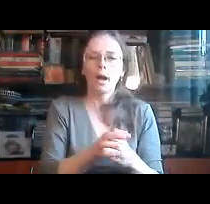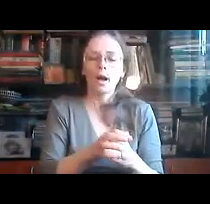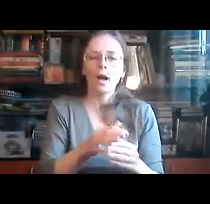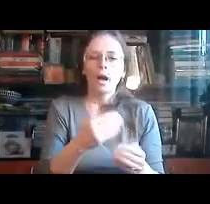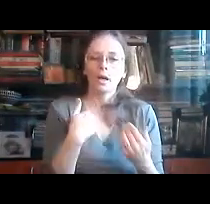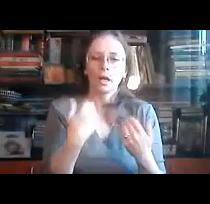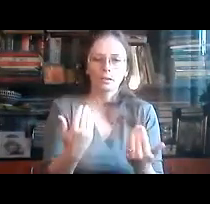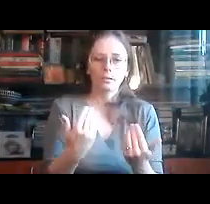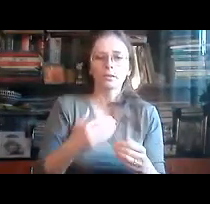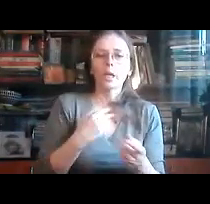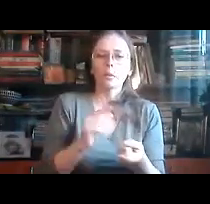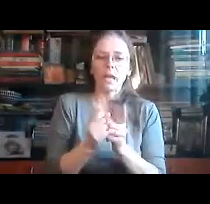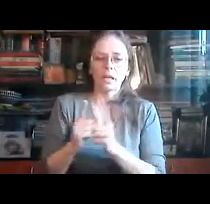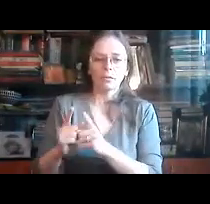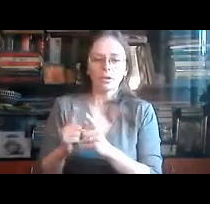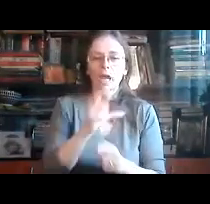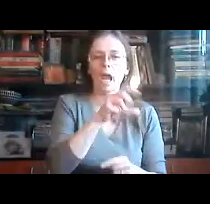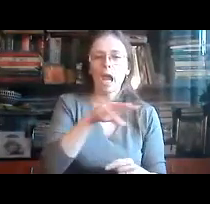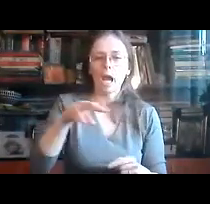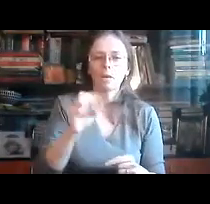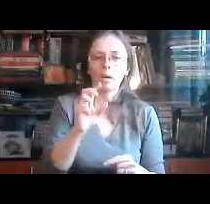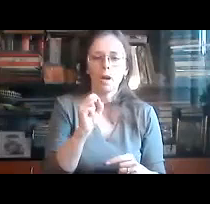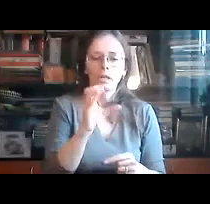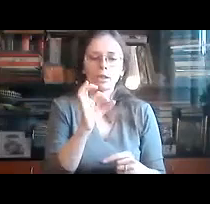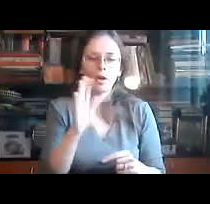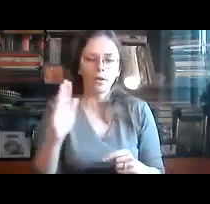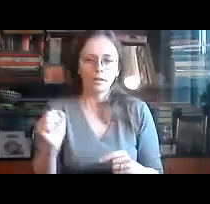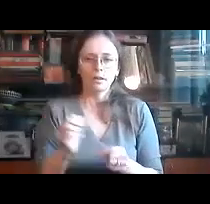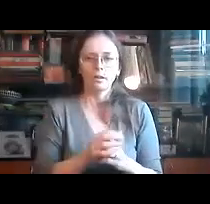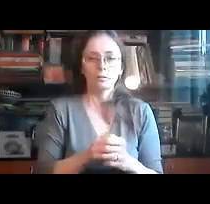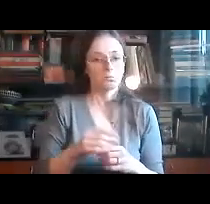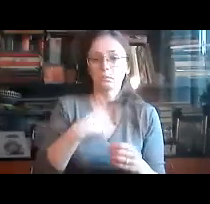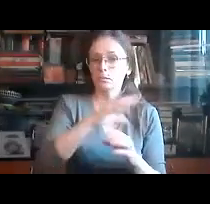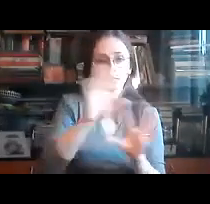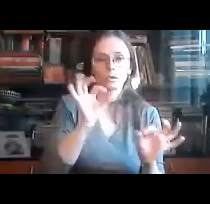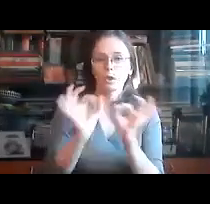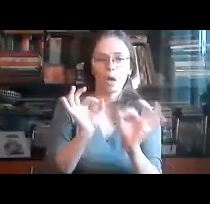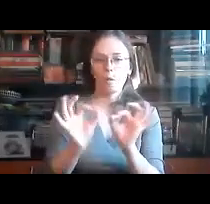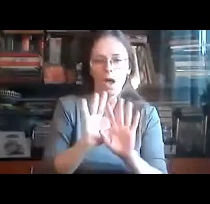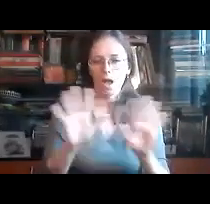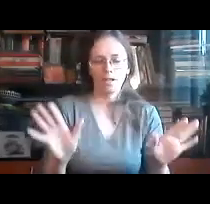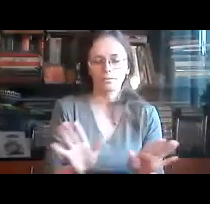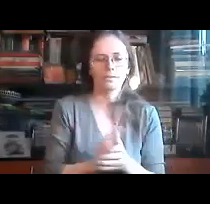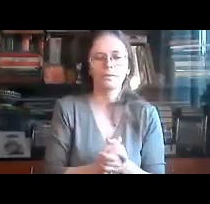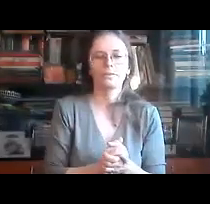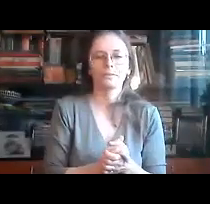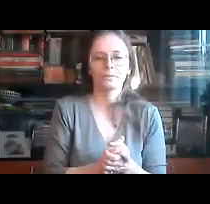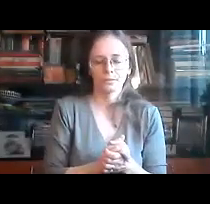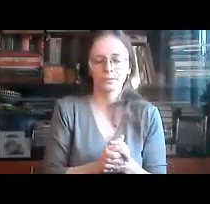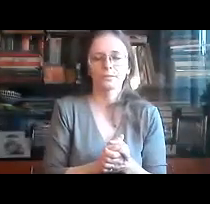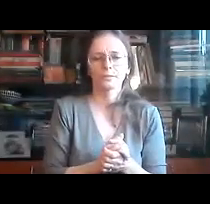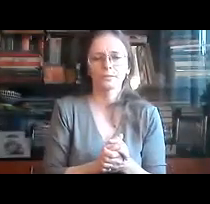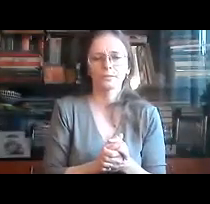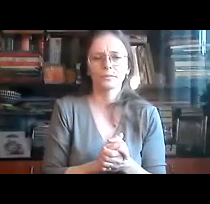темп речи, пожалуйста, медленнее, слова, извините. Да, и прошу об этом помнить. А теперь,